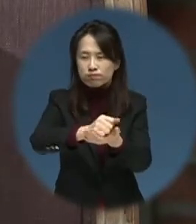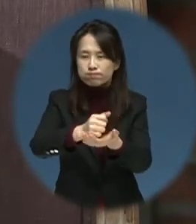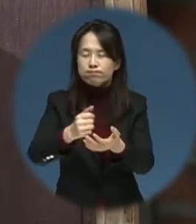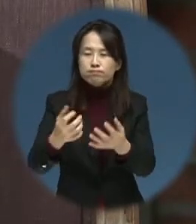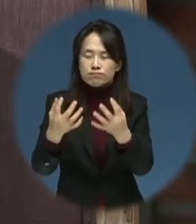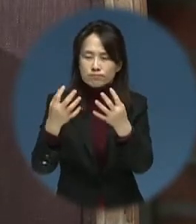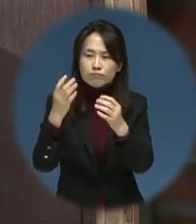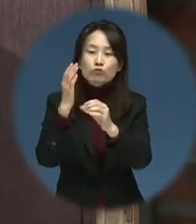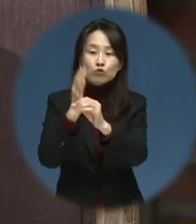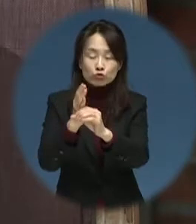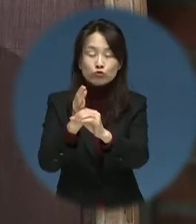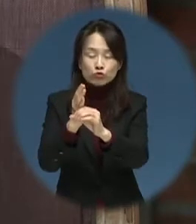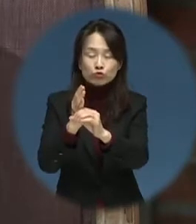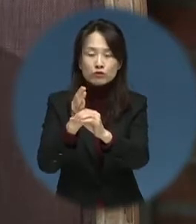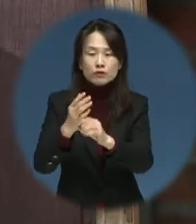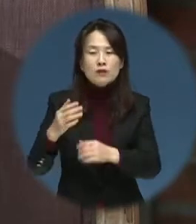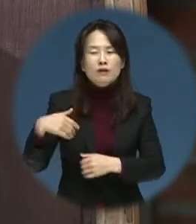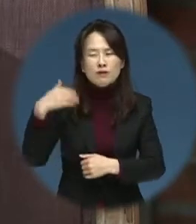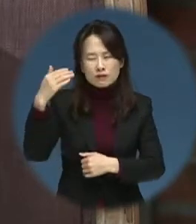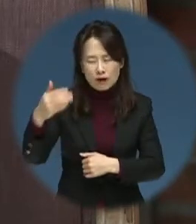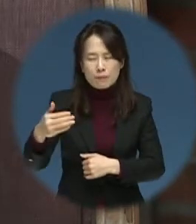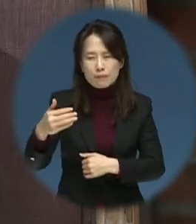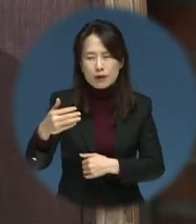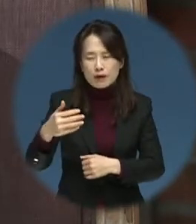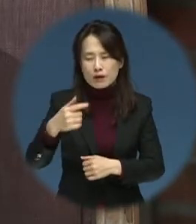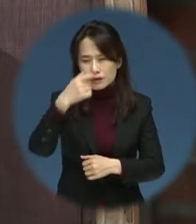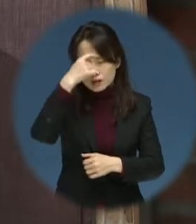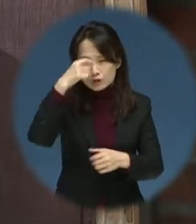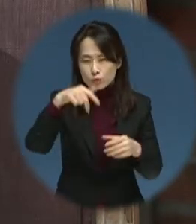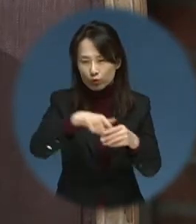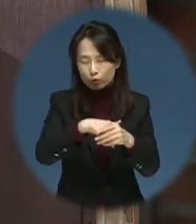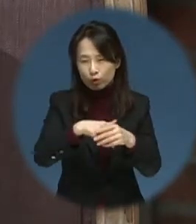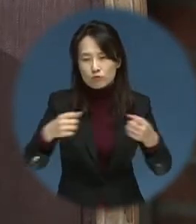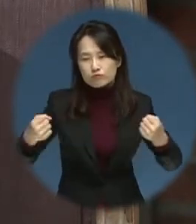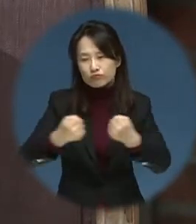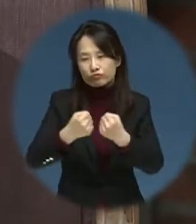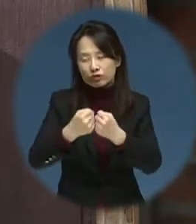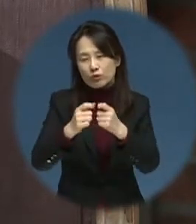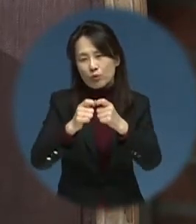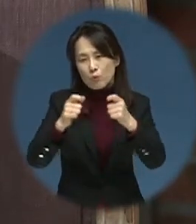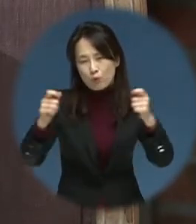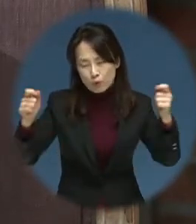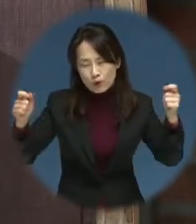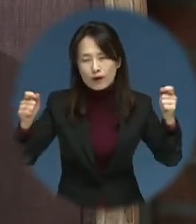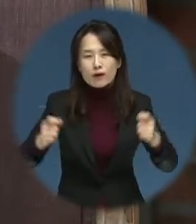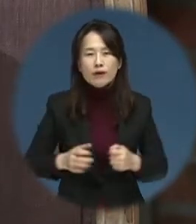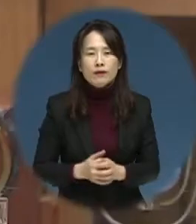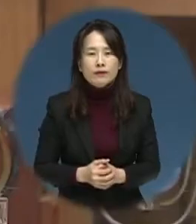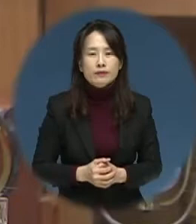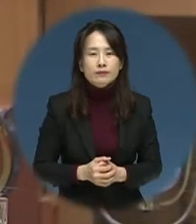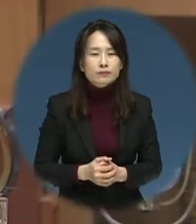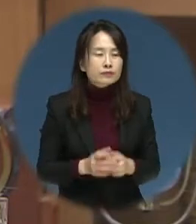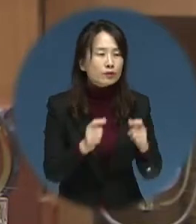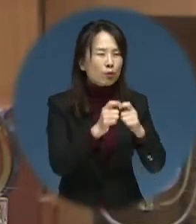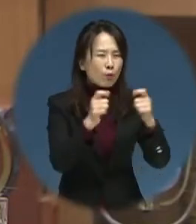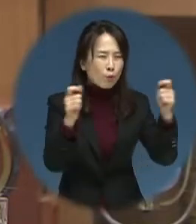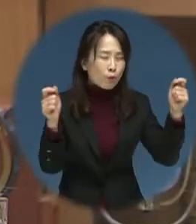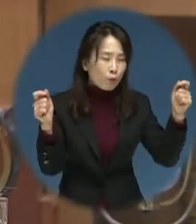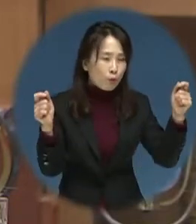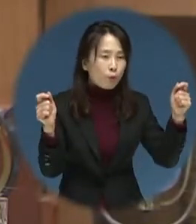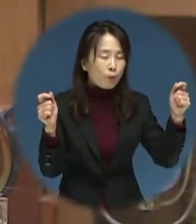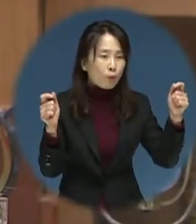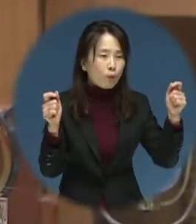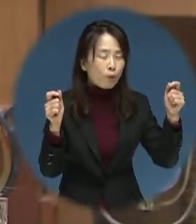711년부터 스페인이 지배받기 시작하니까 굉장히 오랜 시기였죠. 그 오랜 기간으로